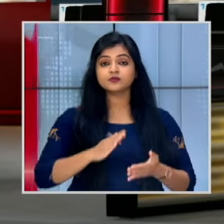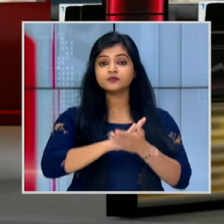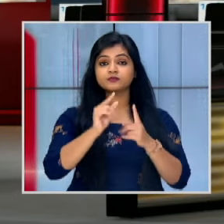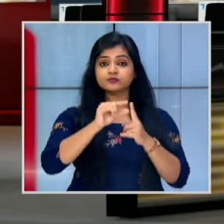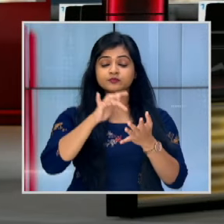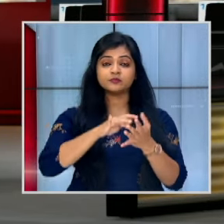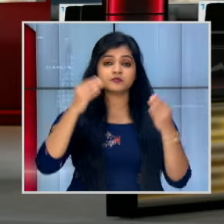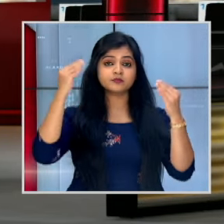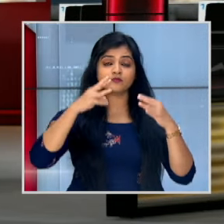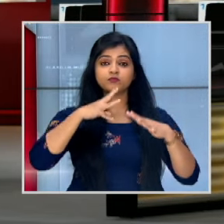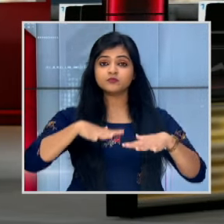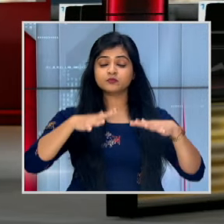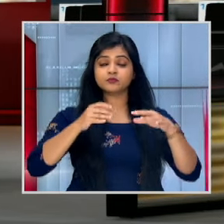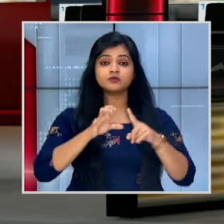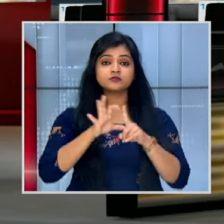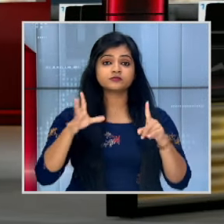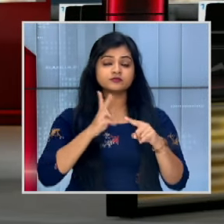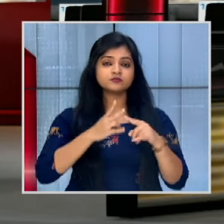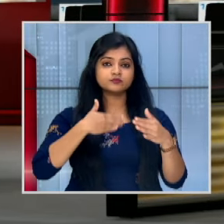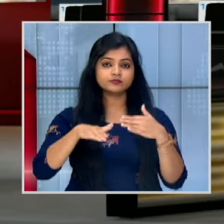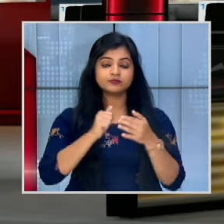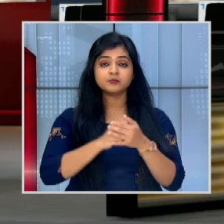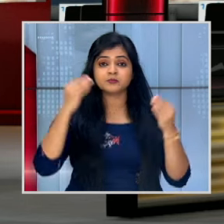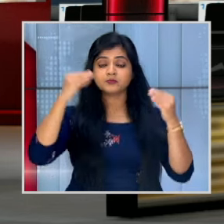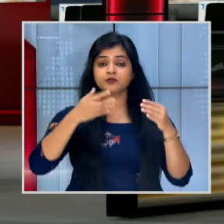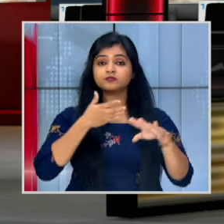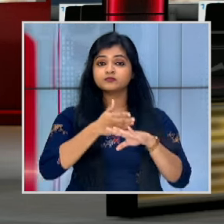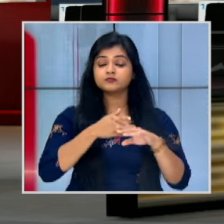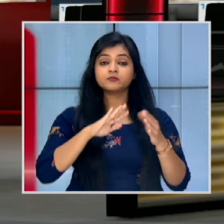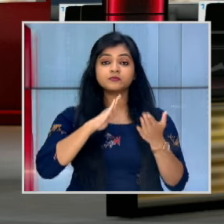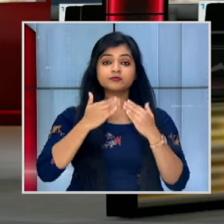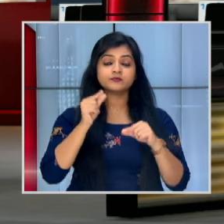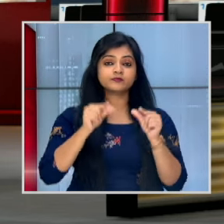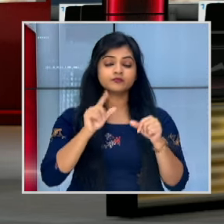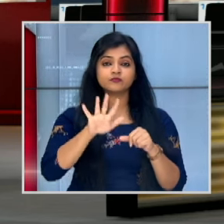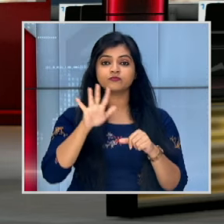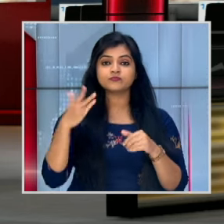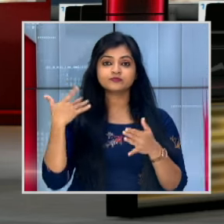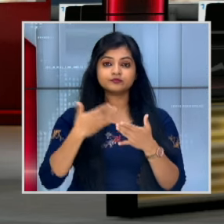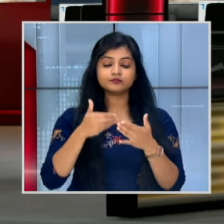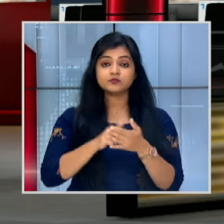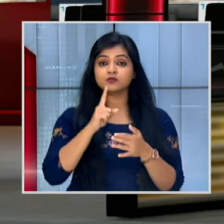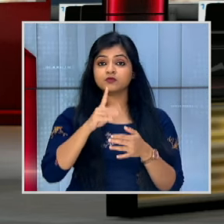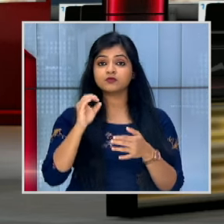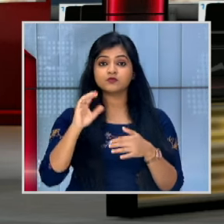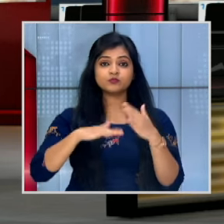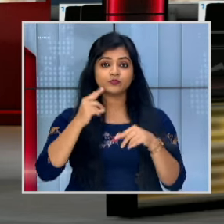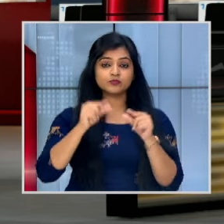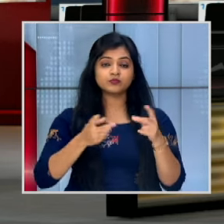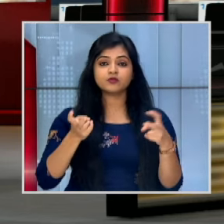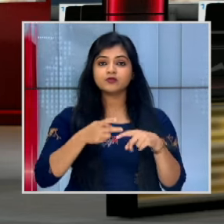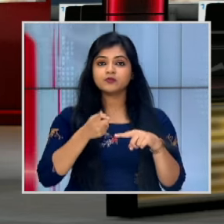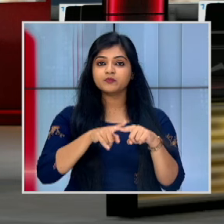ഹിമാചൽ പ്രദേശിൽ പ്രളയ സാഹചര്യം അതീവ രൂക്ഷമായി തുടരുന്നു. മഴക്കെടുതിയിൽ മരണം 55 ആയി. 100 കണക്കിന് പേർ പലയിടങ്ങളിലായി